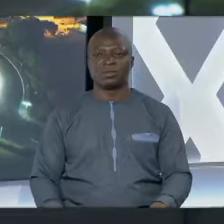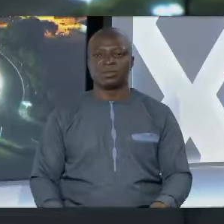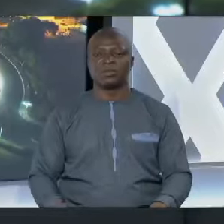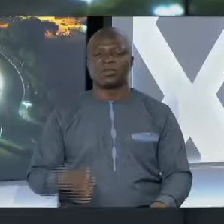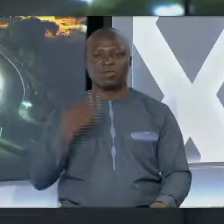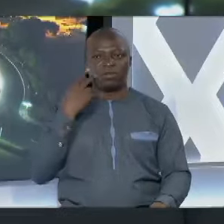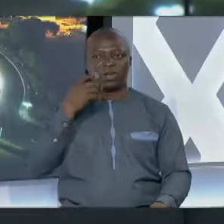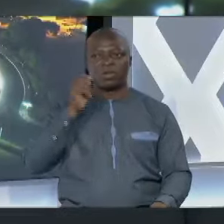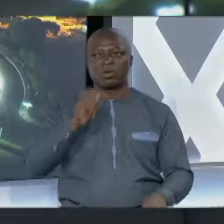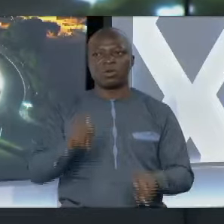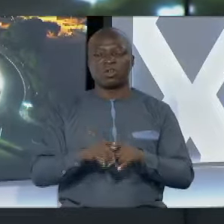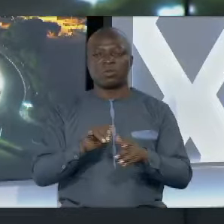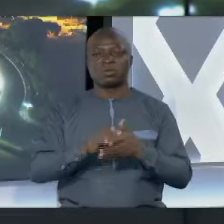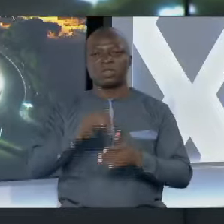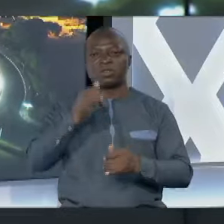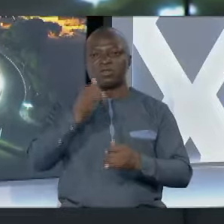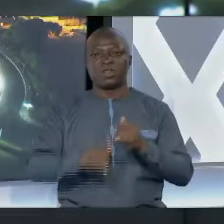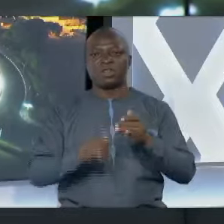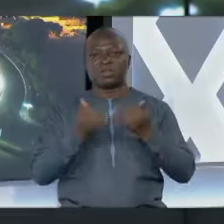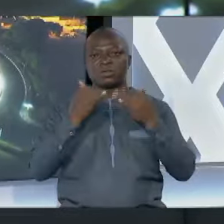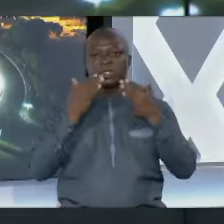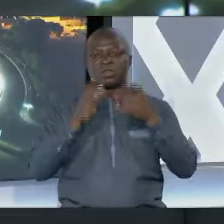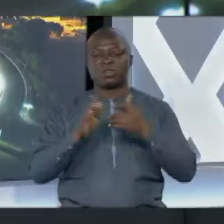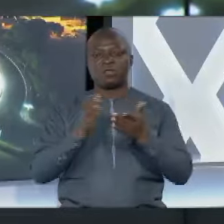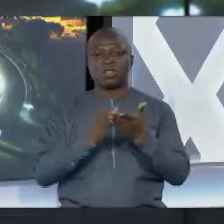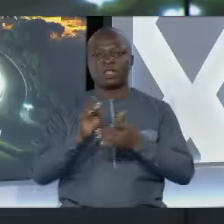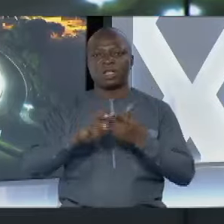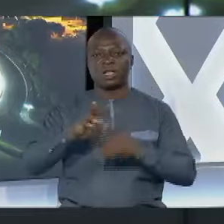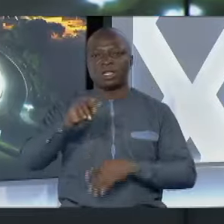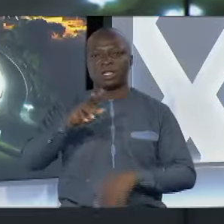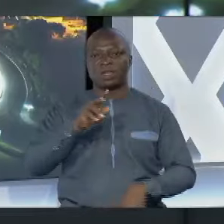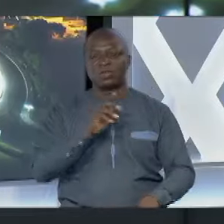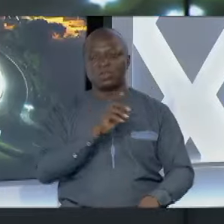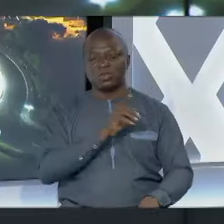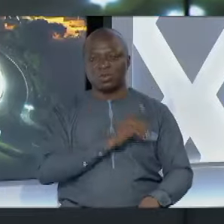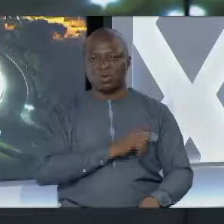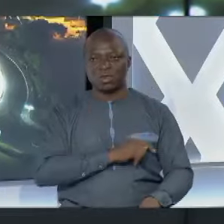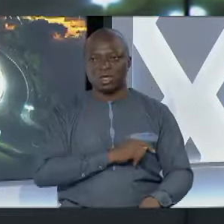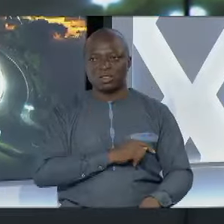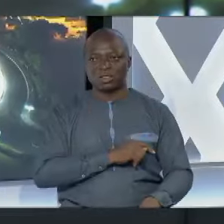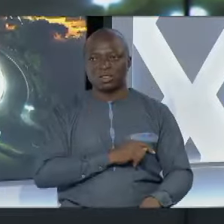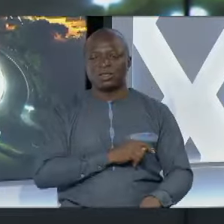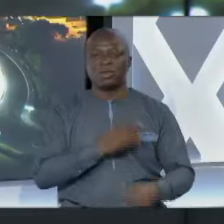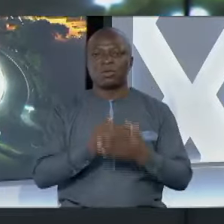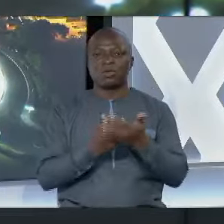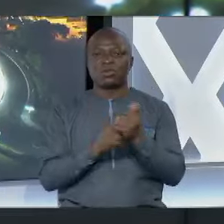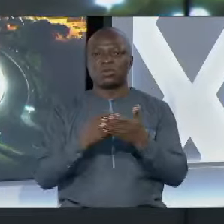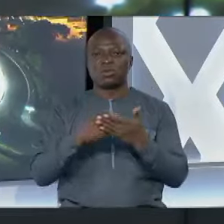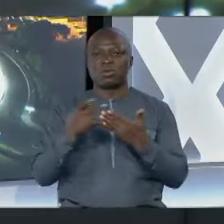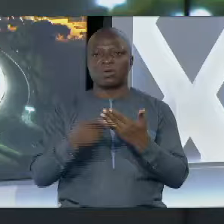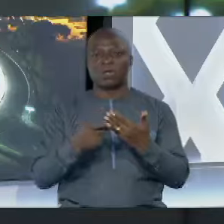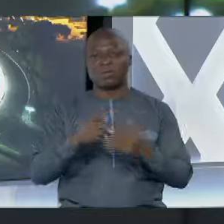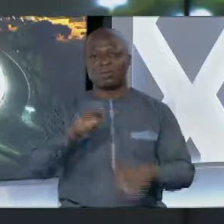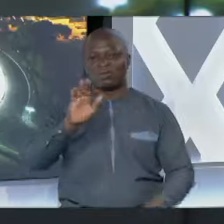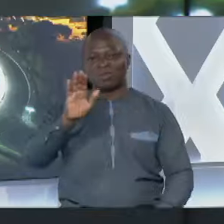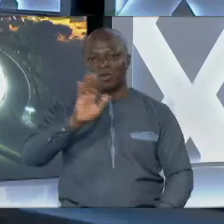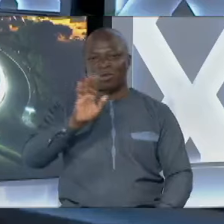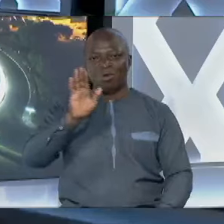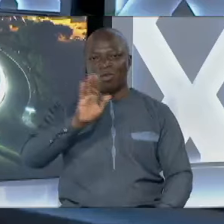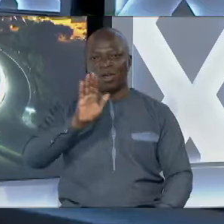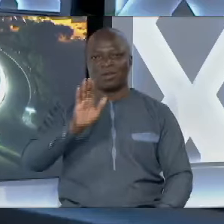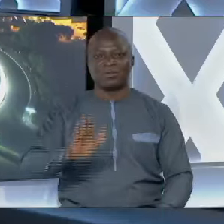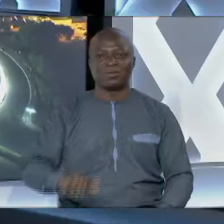Voilà donc, ainsi se referme cette édition. Merci de votre fidélité à la télévision togolaise. Excellent suivi de nos programmes. Au revoir.